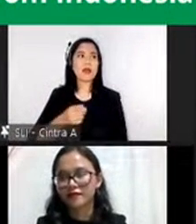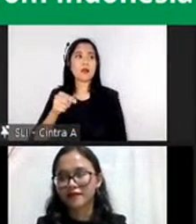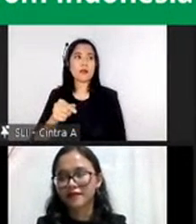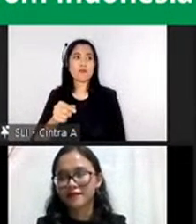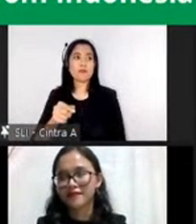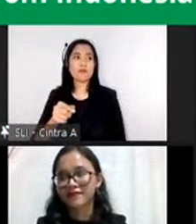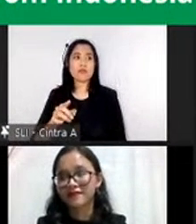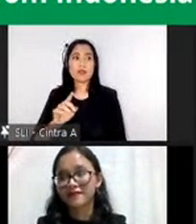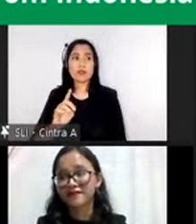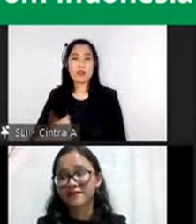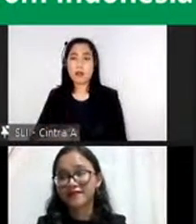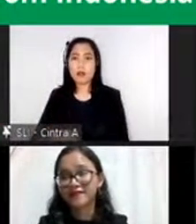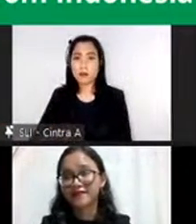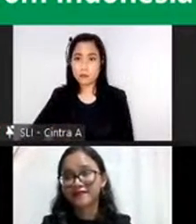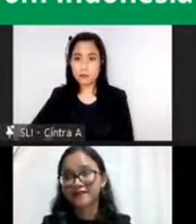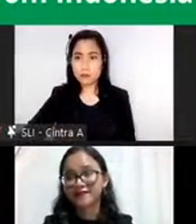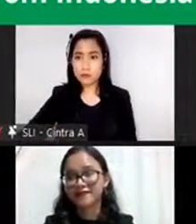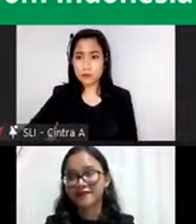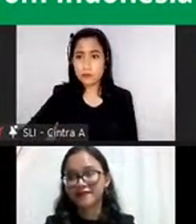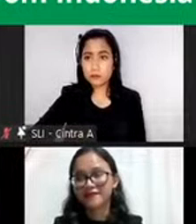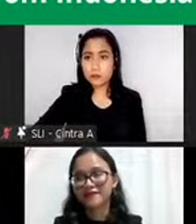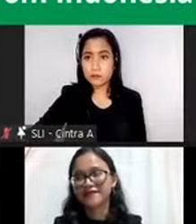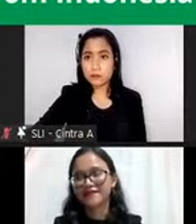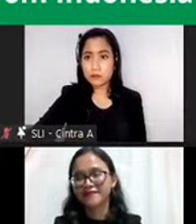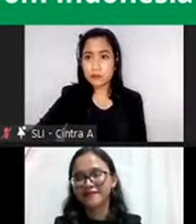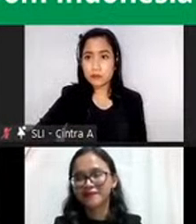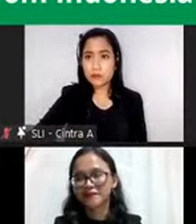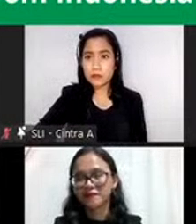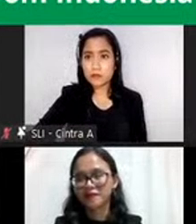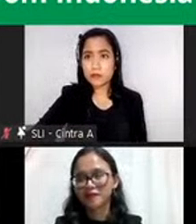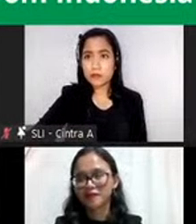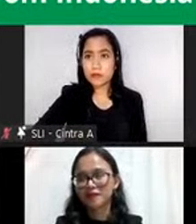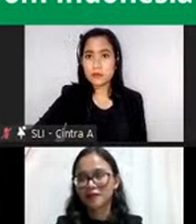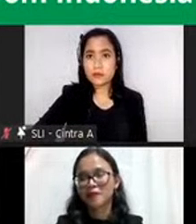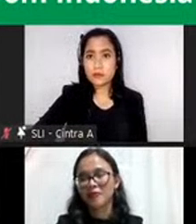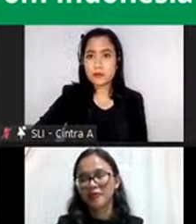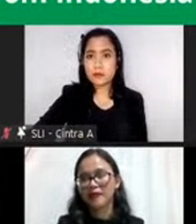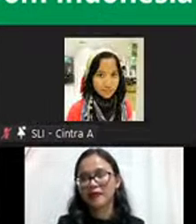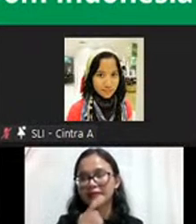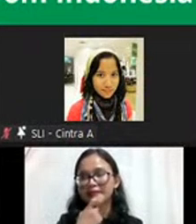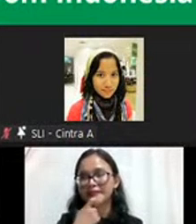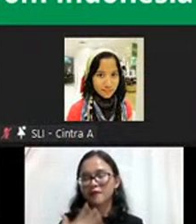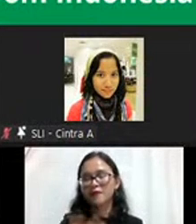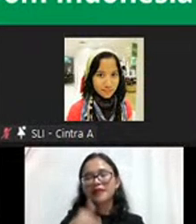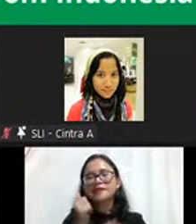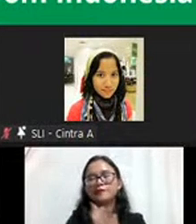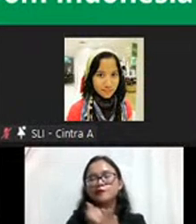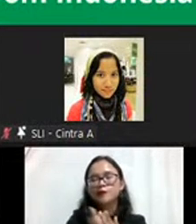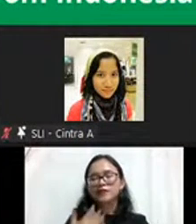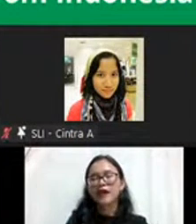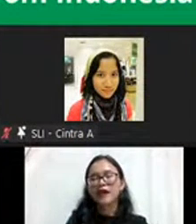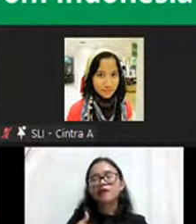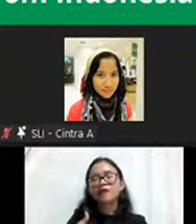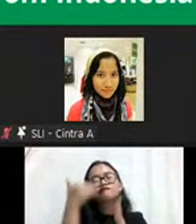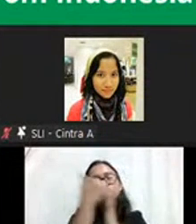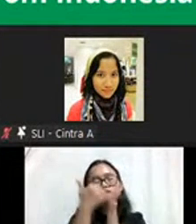disebutkan oleh Ibu Anita dalam pidatonya tadi Eh prinsip-prinsip penting dari